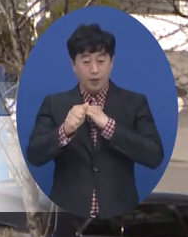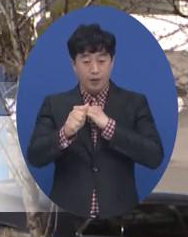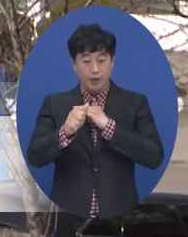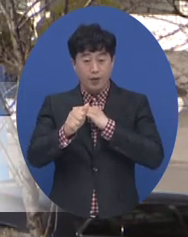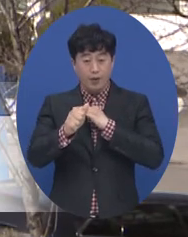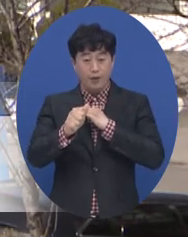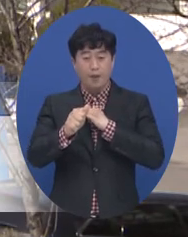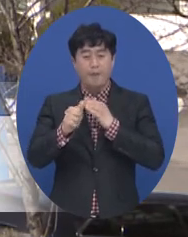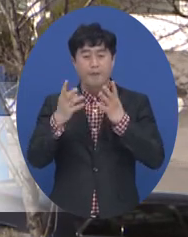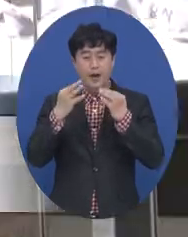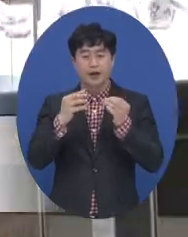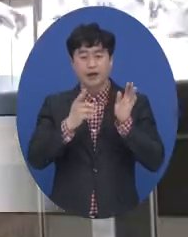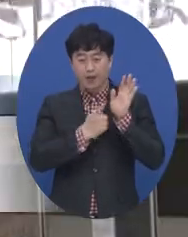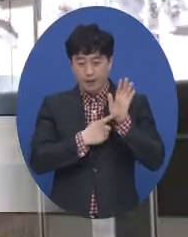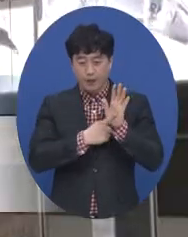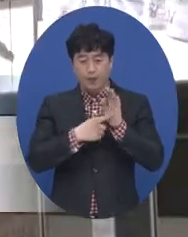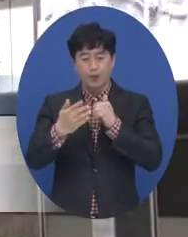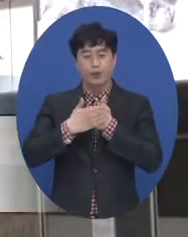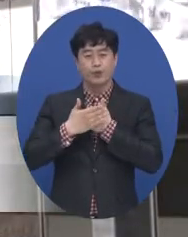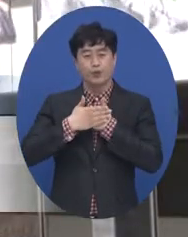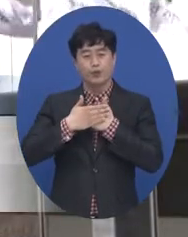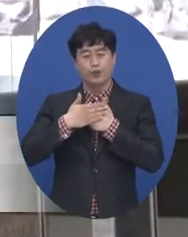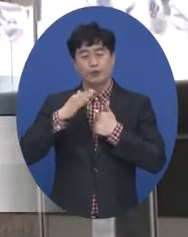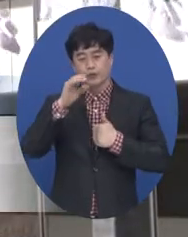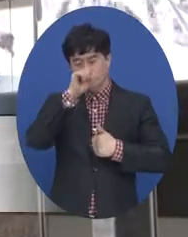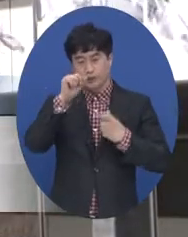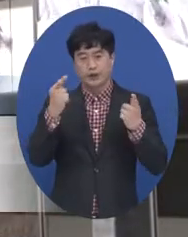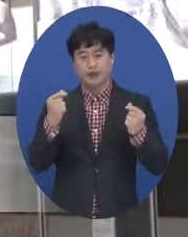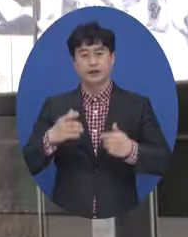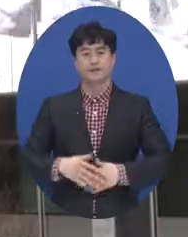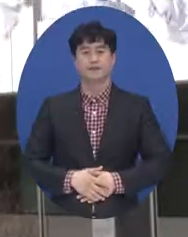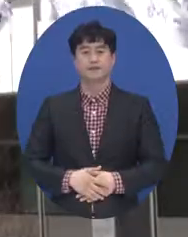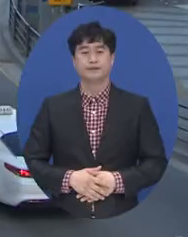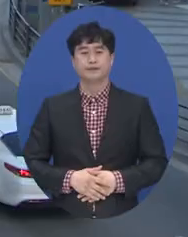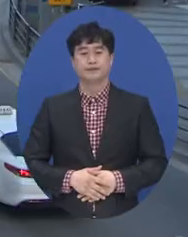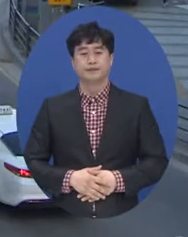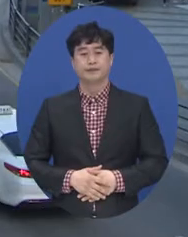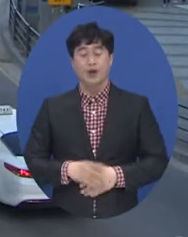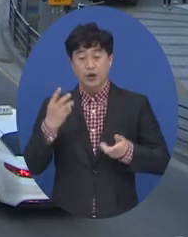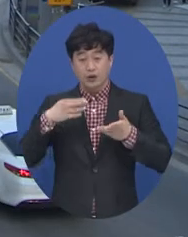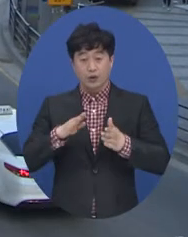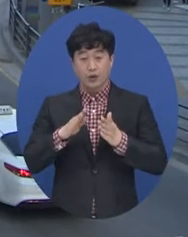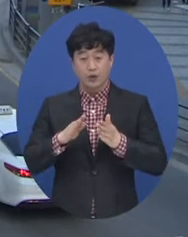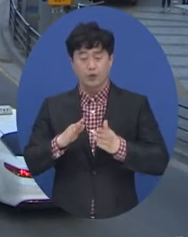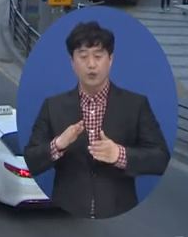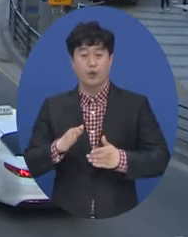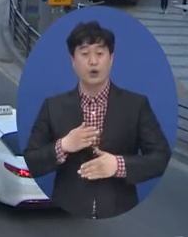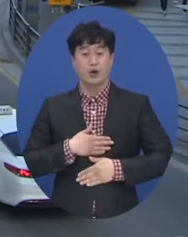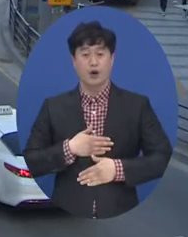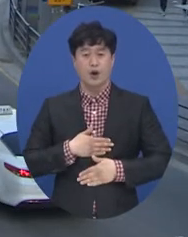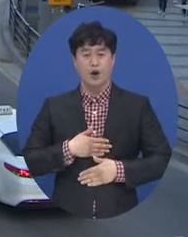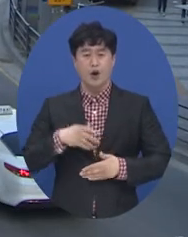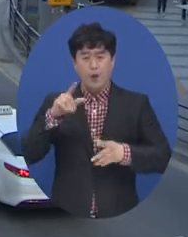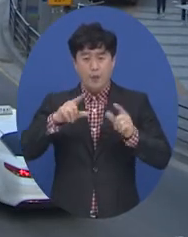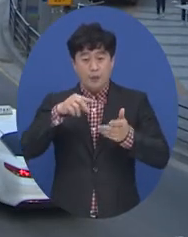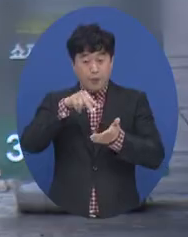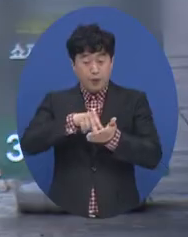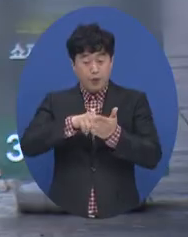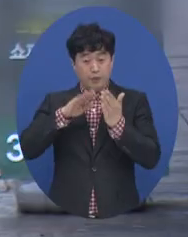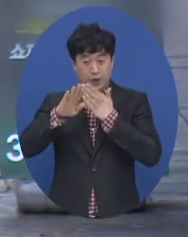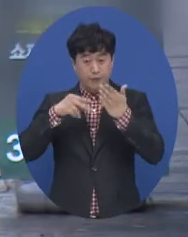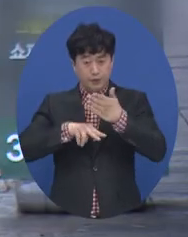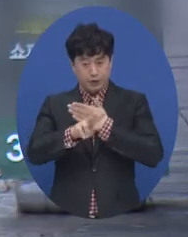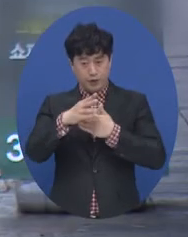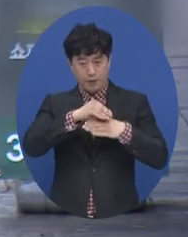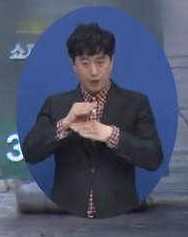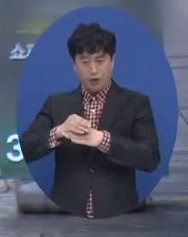뭐지? 우리 경기도를 홍보해주고 그렇게 도움이 됐으면 좋겠어요. 경기도의 위상과 미래 비전을